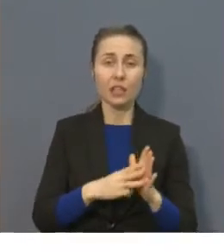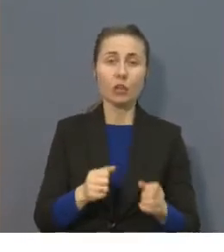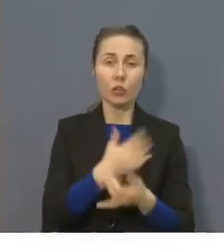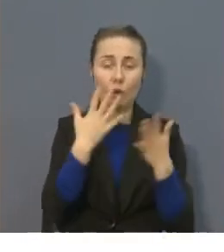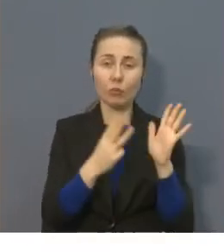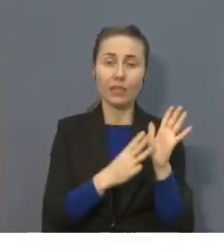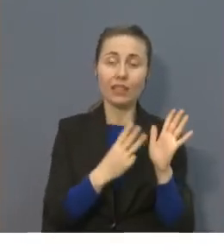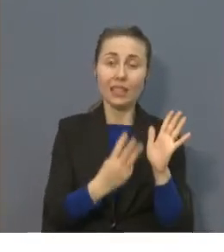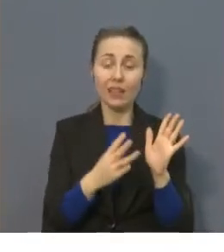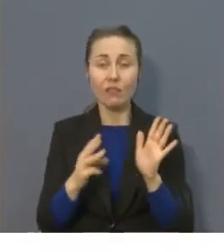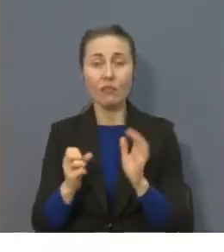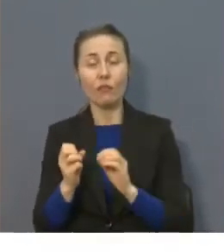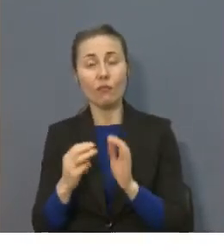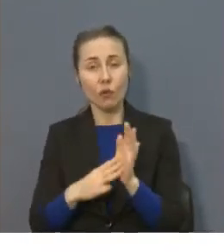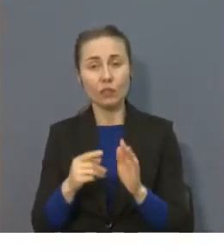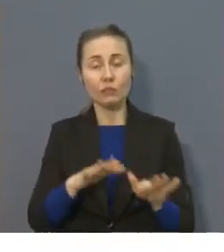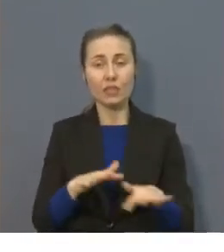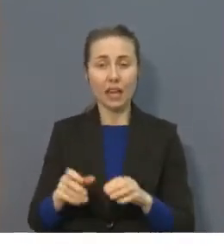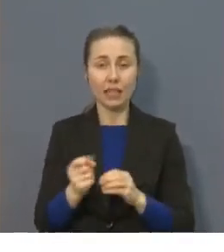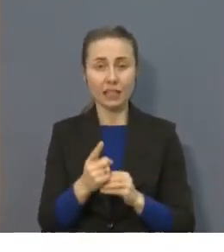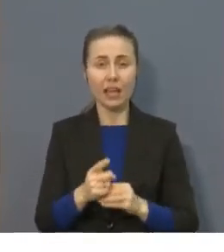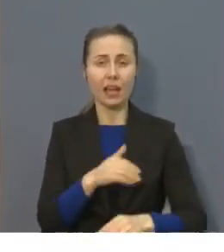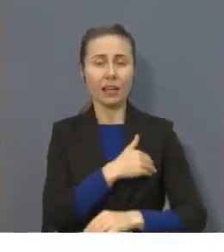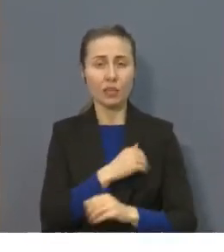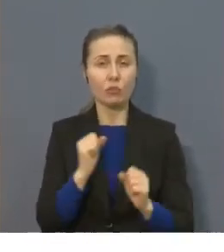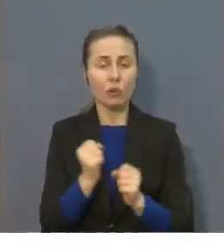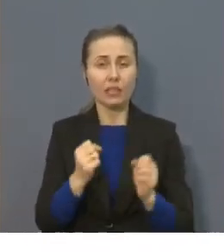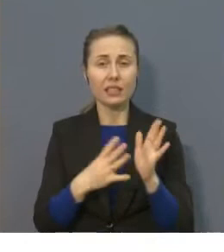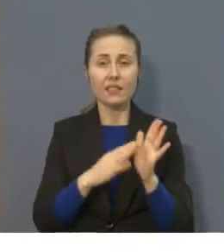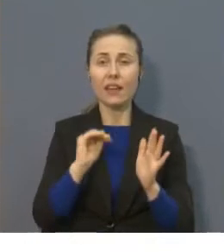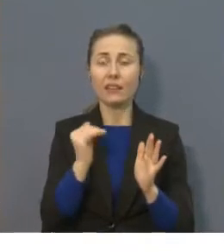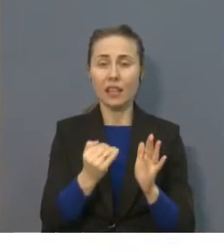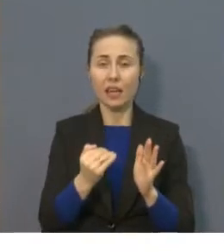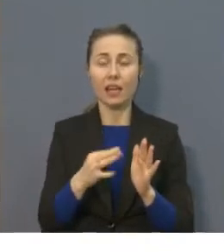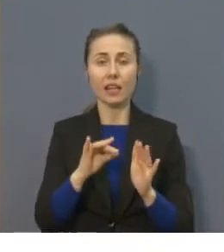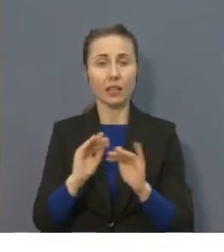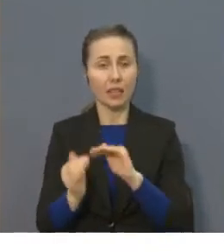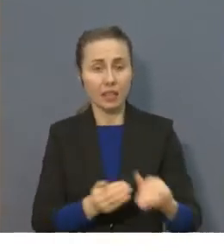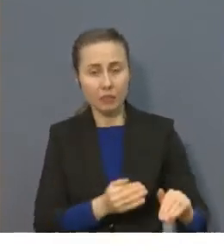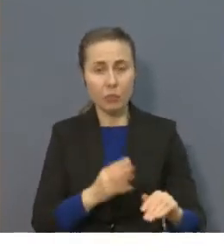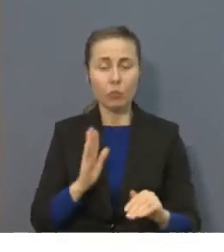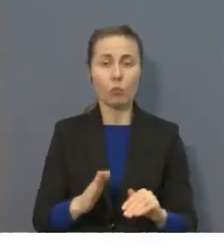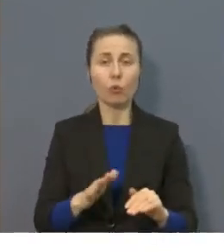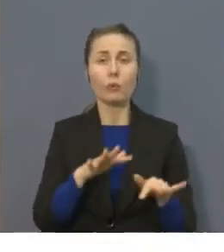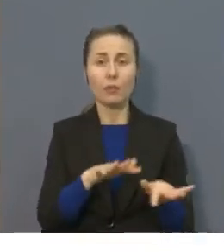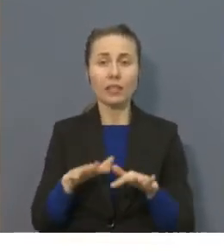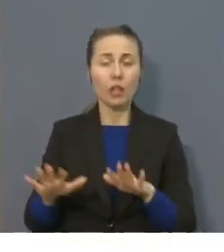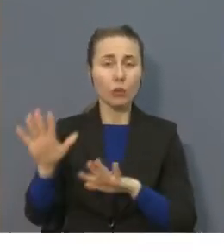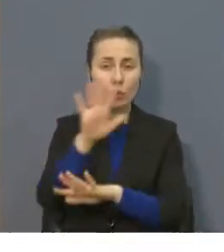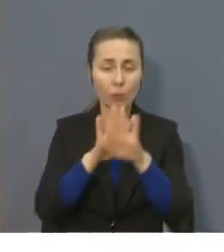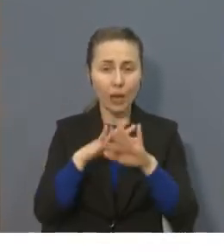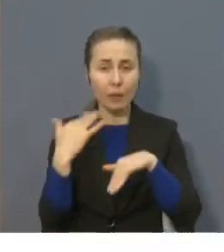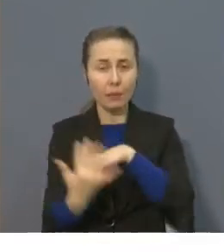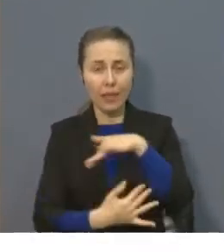күндіз 3-8 аралығында, кей жерлерде 11 градус аяз болады. 9 ақпаннан бастап Ақмола облысынан өтетін циклоннан соң кей жерлерде